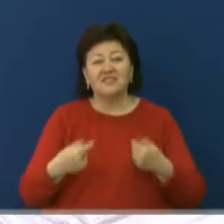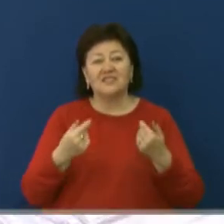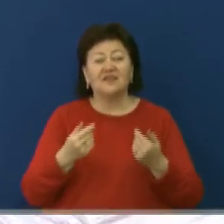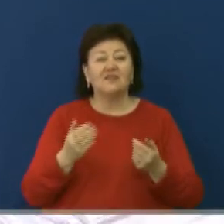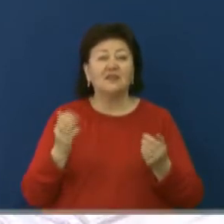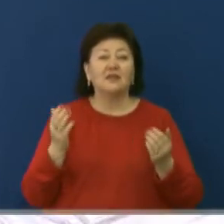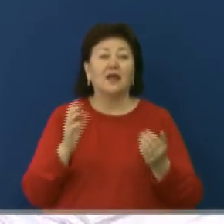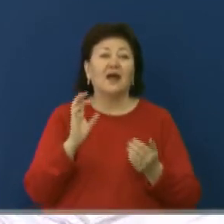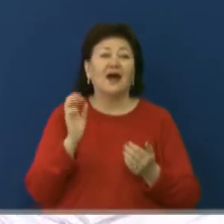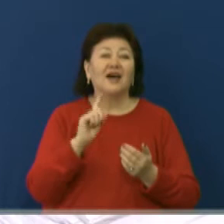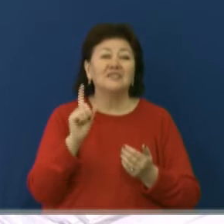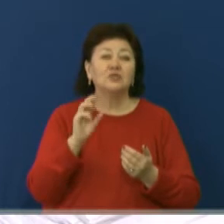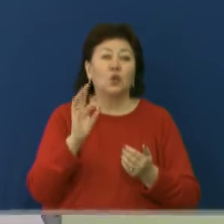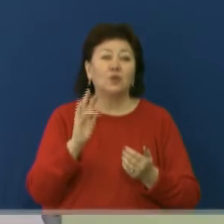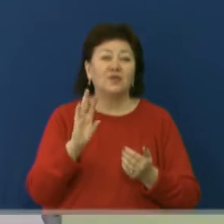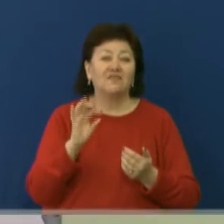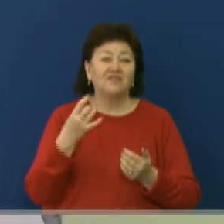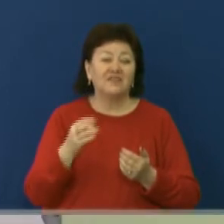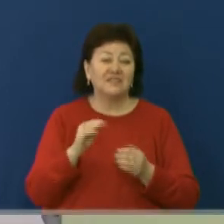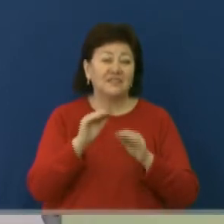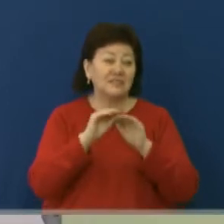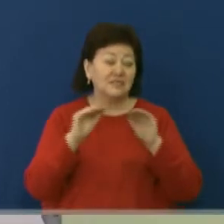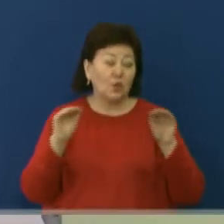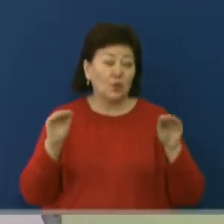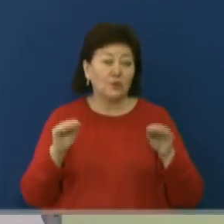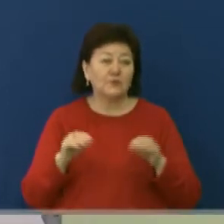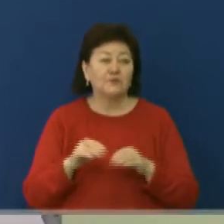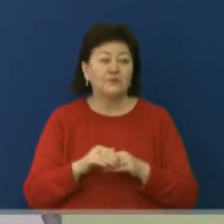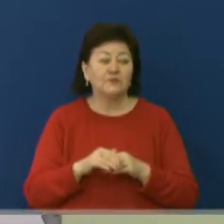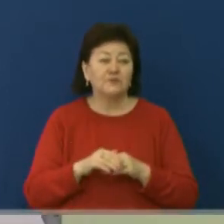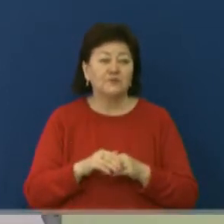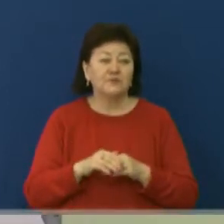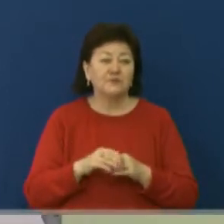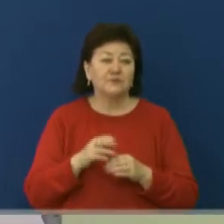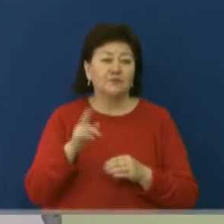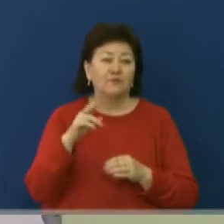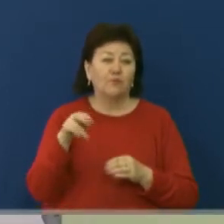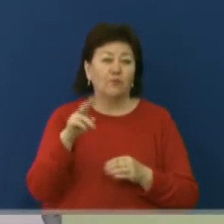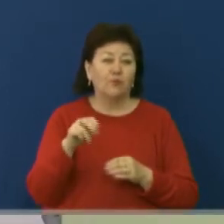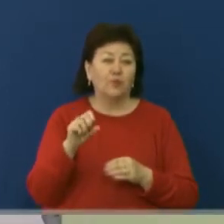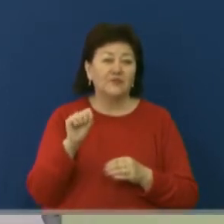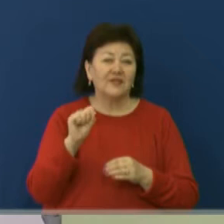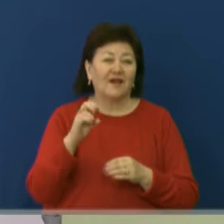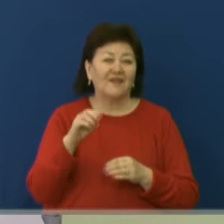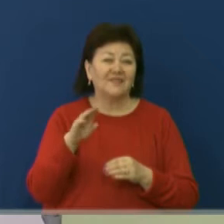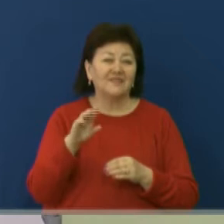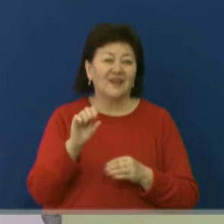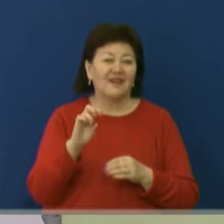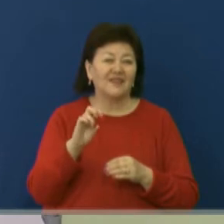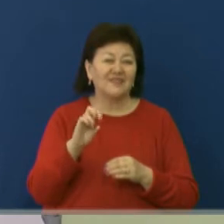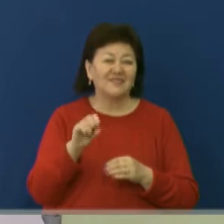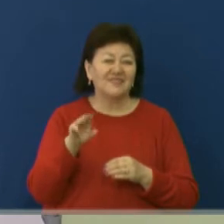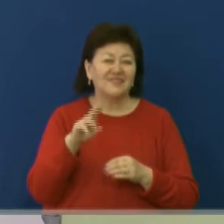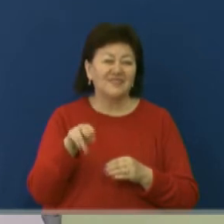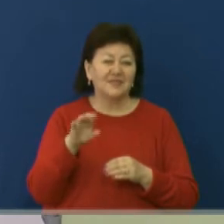слоя на Земле в виде макета. Антарктида на основе Бальмдея. Под Антарктидой находится ядовитый газ метан. Когда